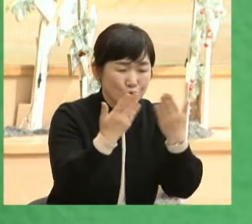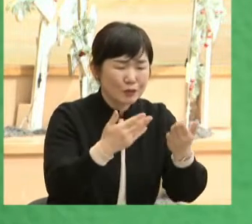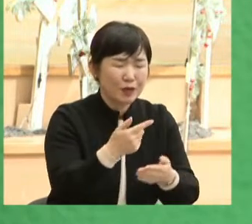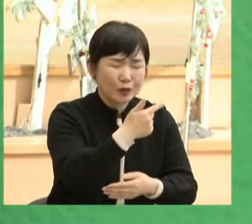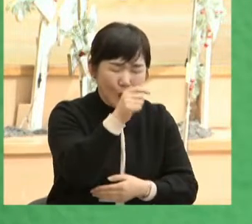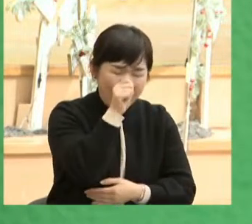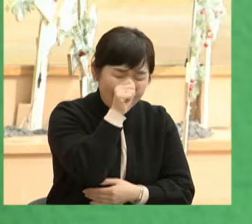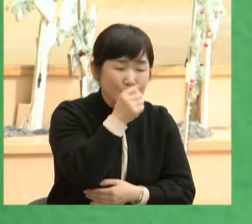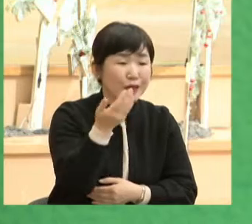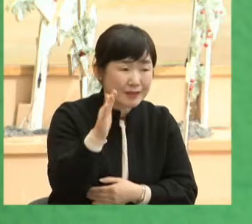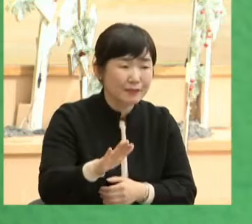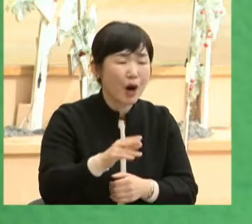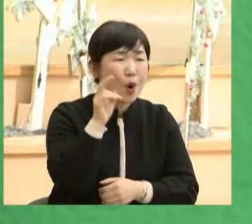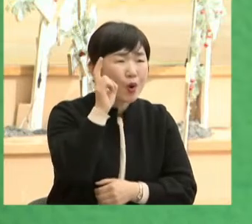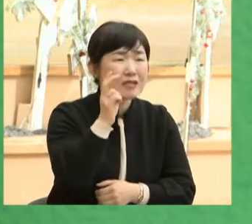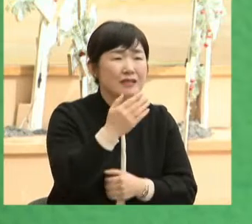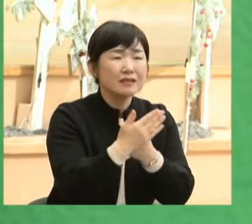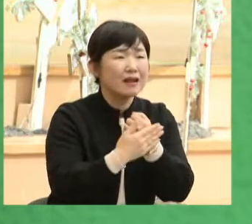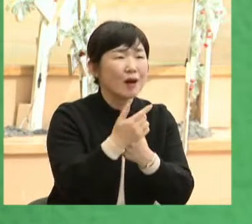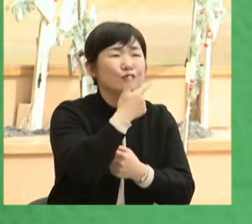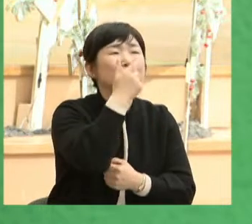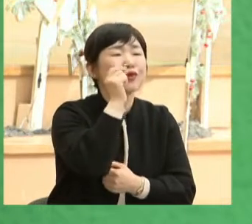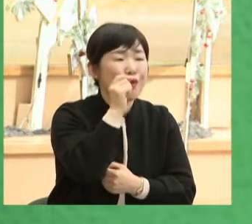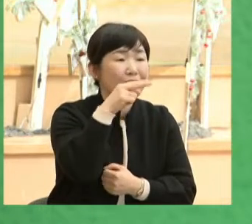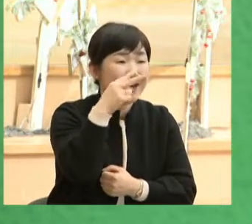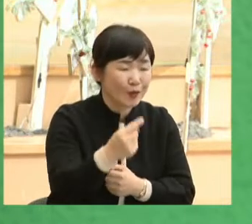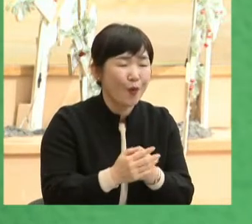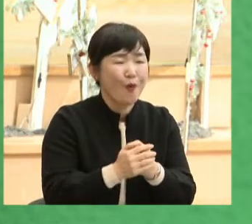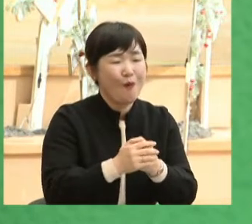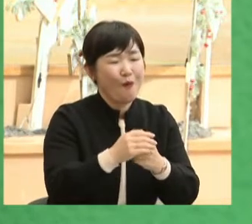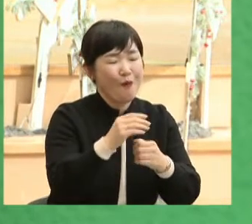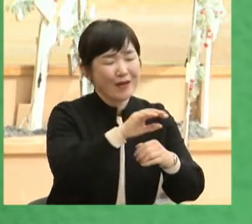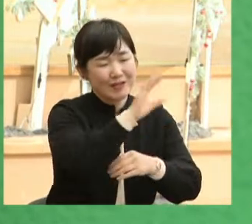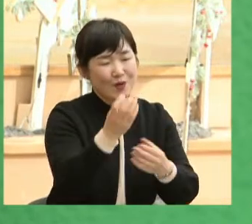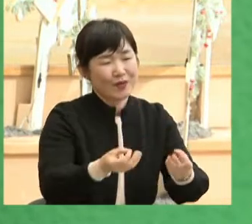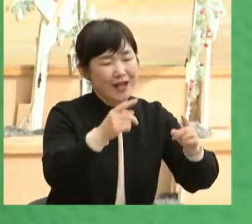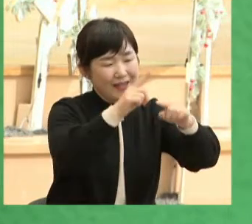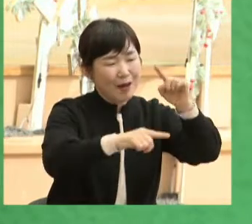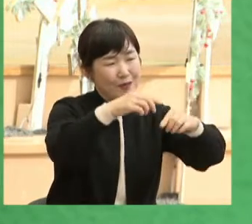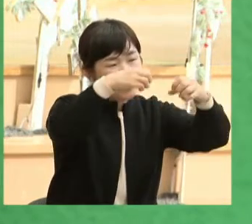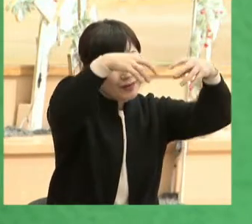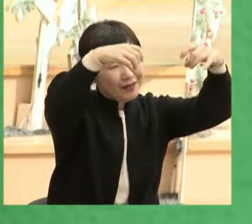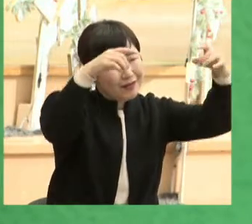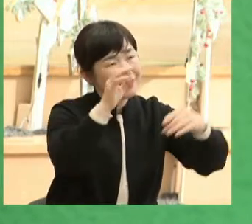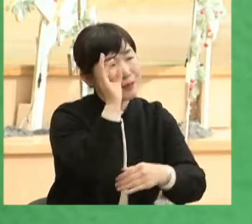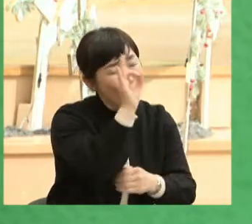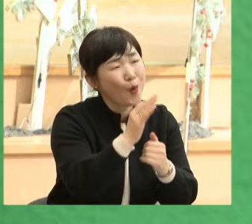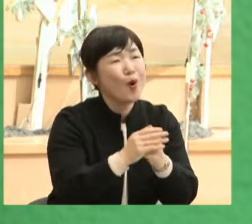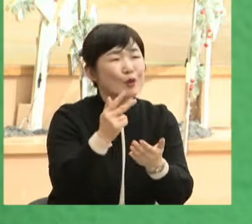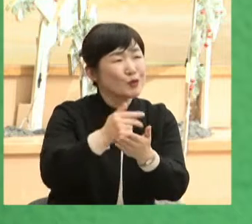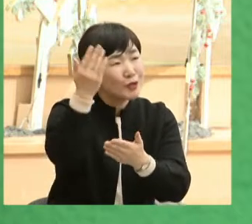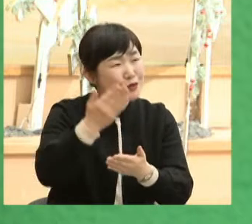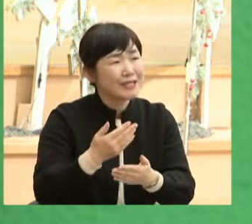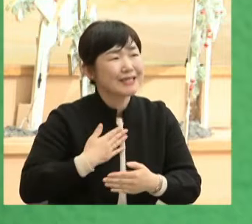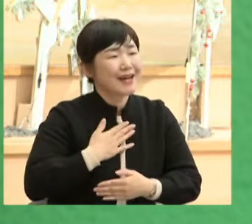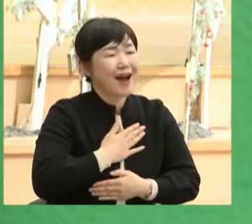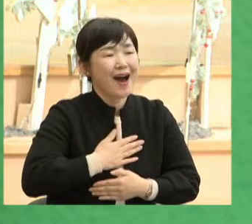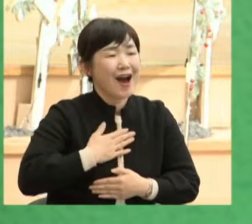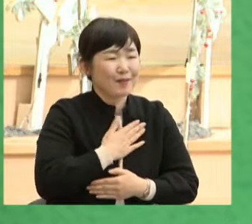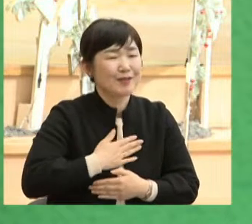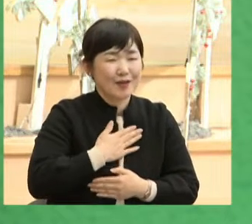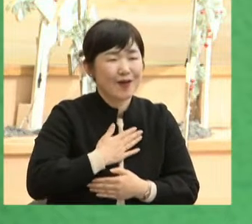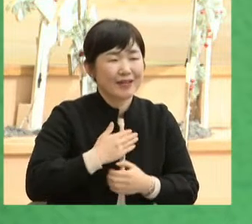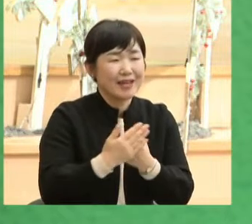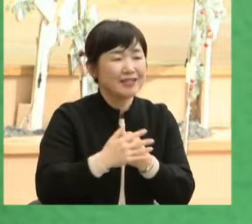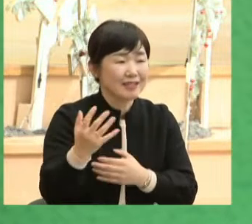많은 호기는 그게 좀 부족하다 할지라도 성탄트리점등식 주님이 주신 어떤 감성적인 터치를 통해서라도